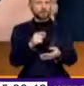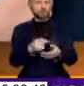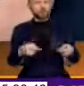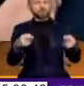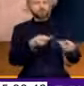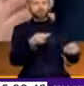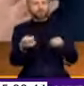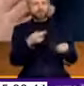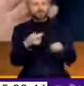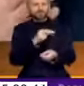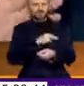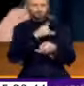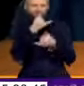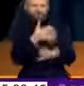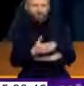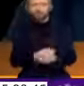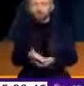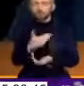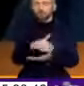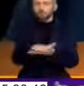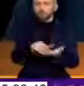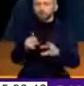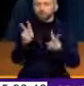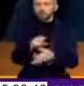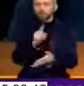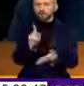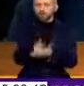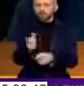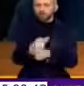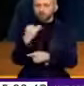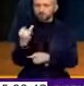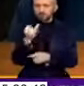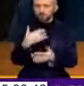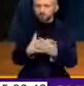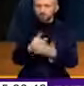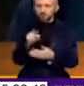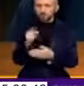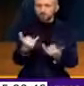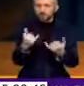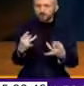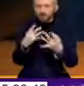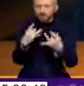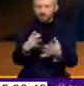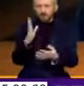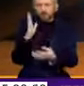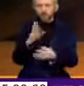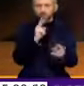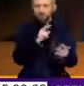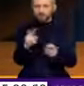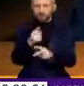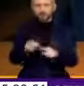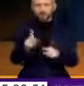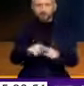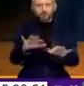певна управлінська недієздатність. Так, пане Юрію, ми продовжимо цю тему обов'язково. Дуже цікавий, до речі, приклад, який ви щойно зазначили. Будемо слідкувати за